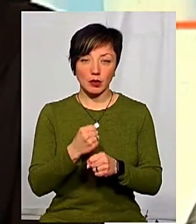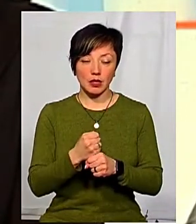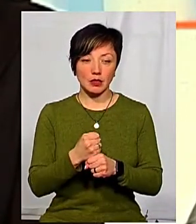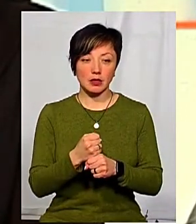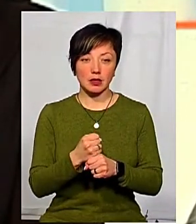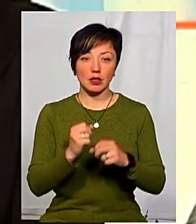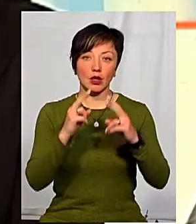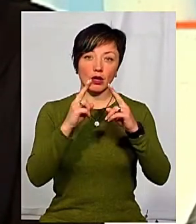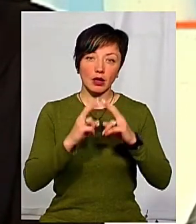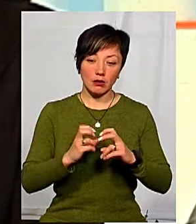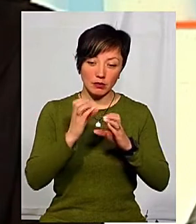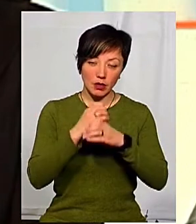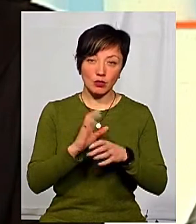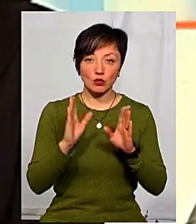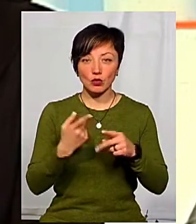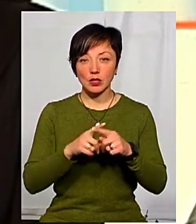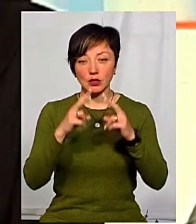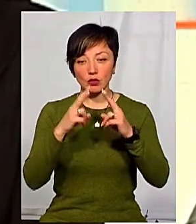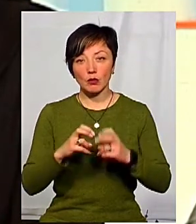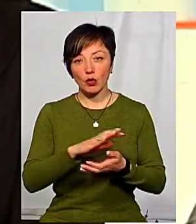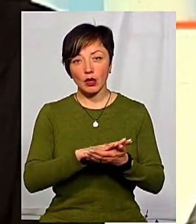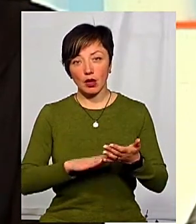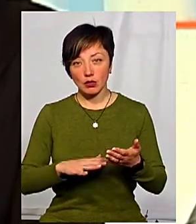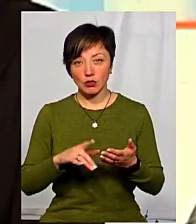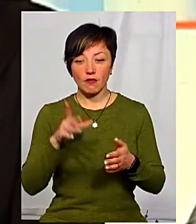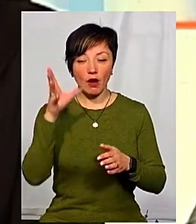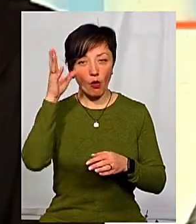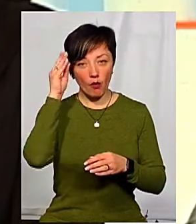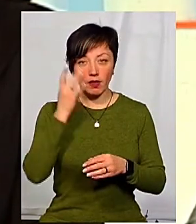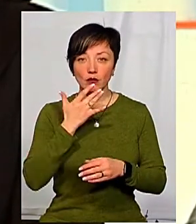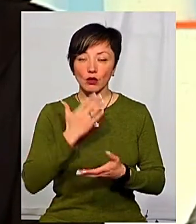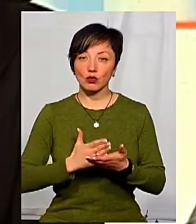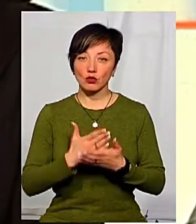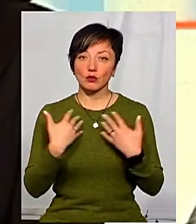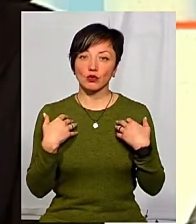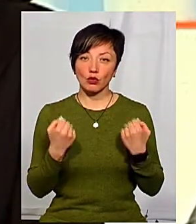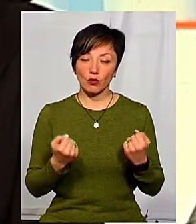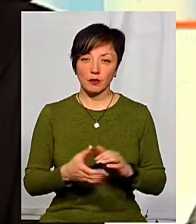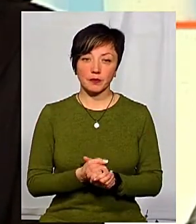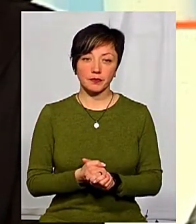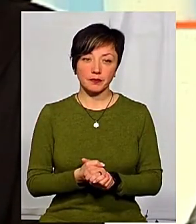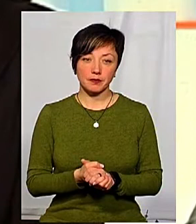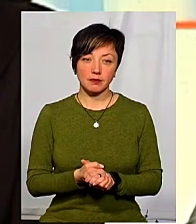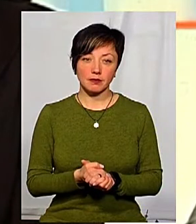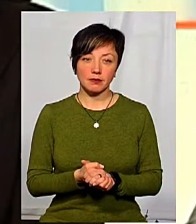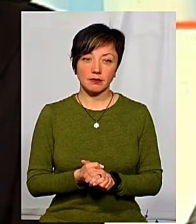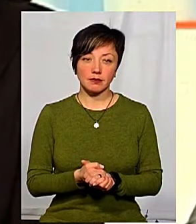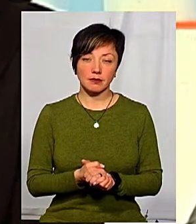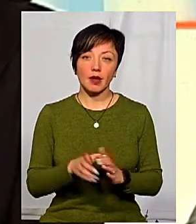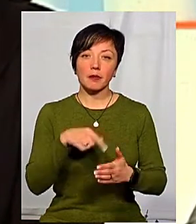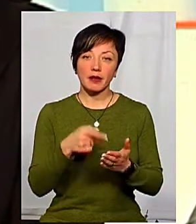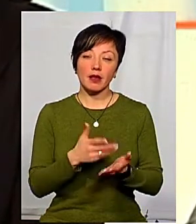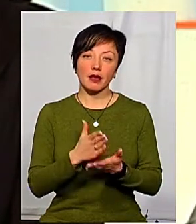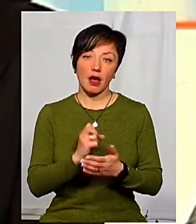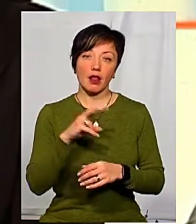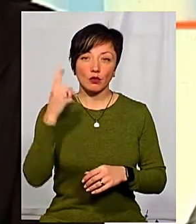зробити якісь дослідження. І чи будуть ці дослідження в подальшому враховані Національною службою здоров'я? Тобто питання